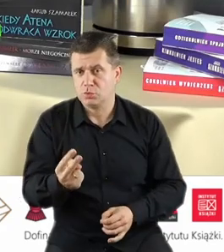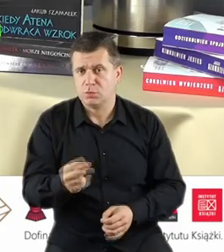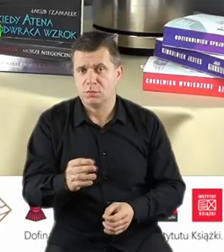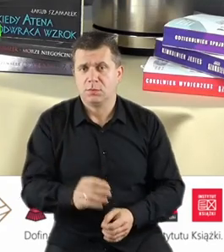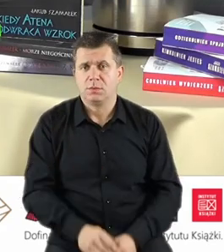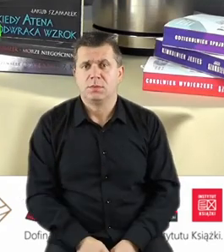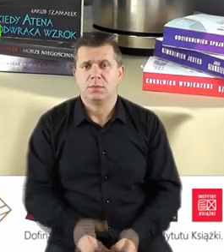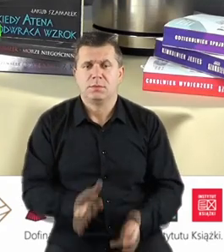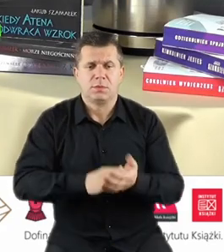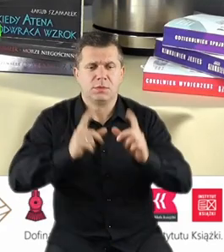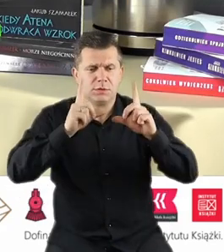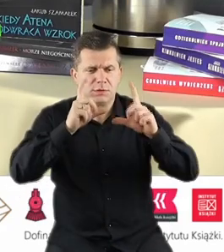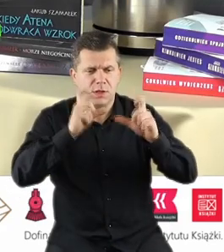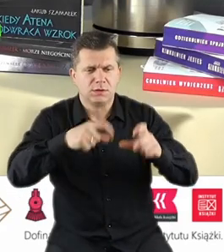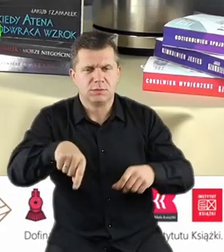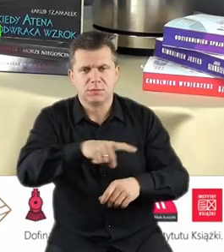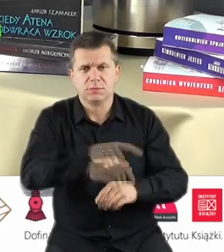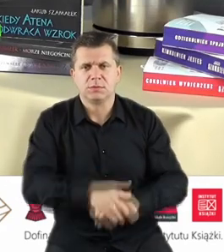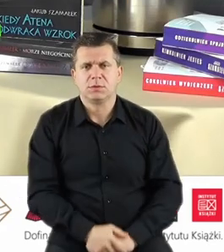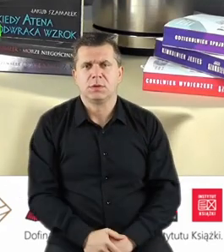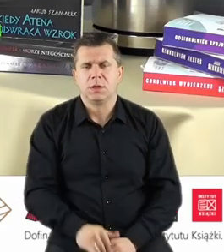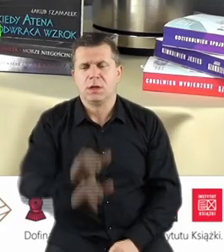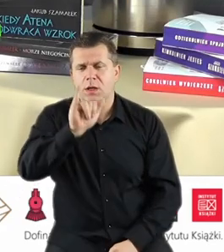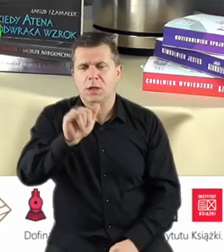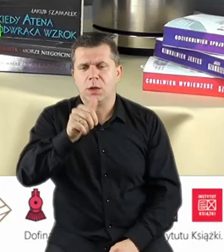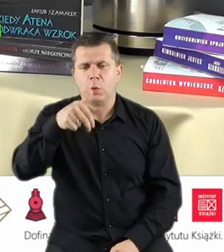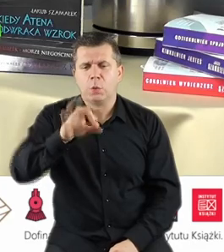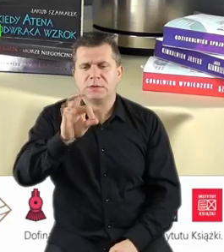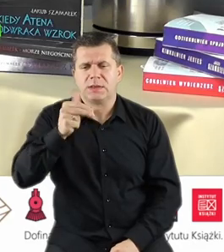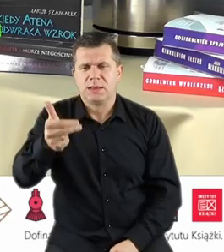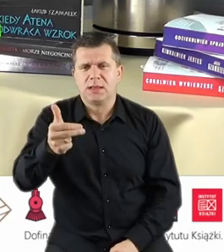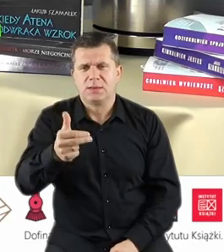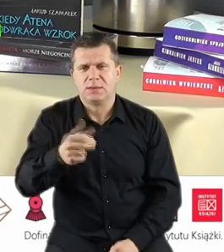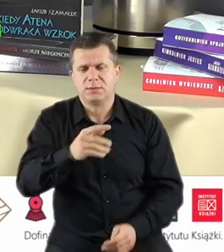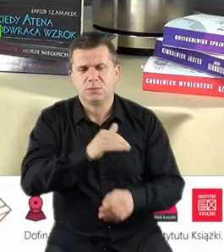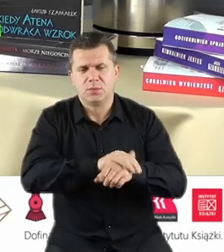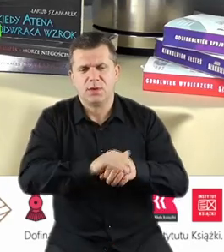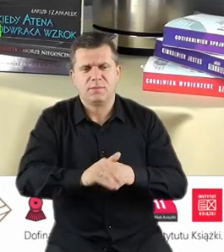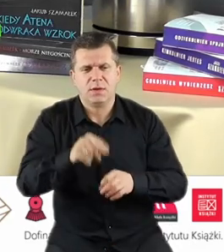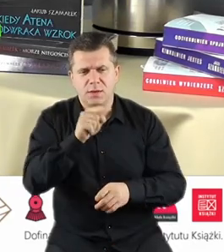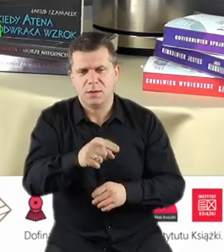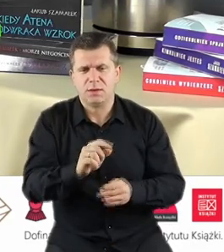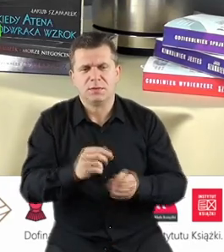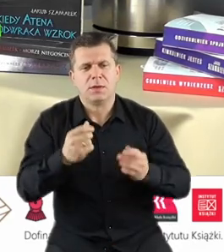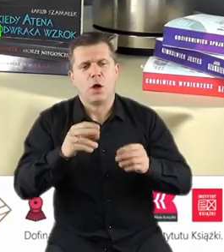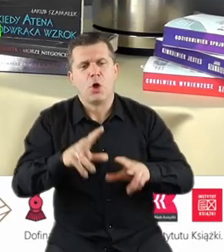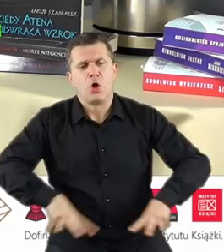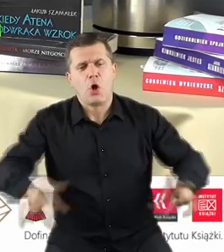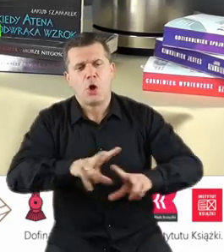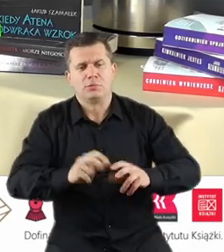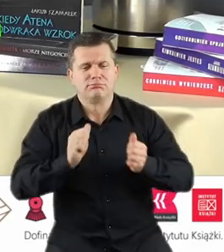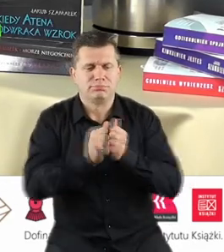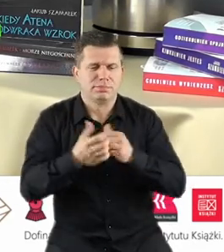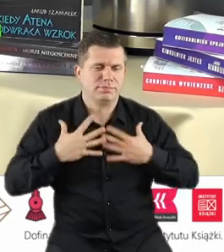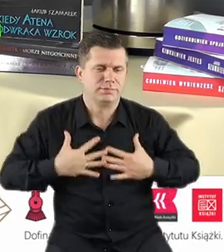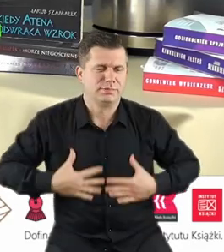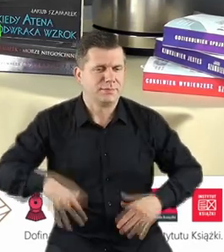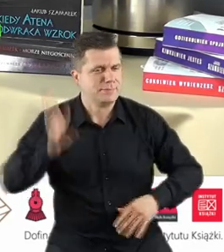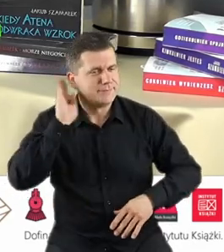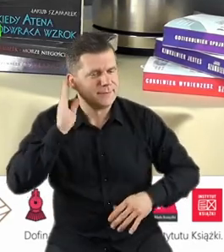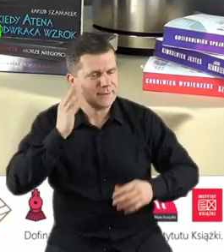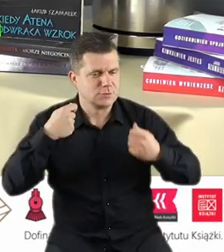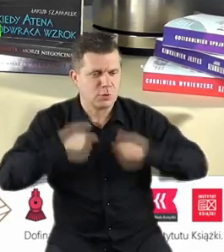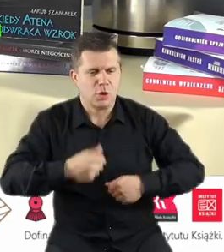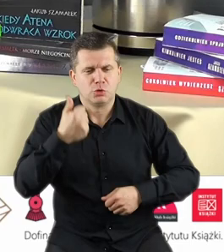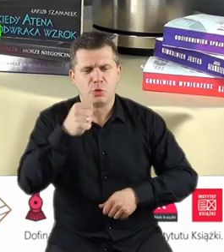na zdjęcia Justina Trudeau w strojach halloweenowych ze swoją rodziną, gdzie są przebrani w jakieś słodkie, nie wiem, elfy czy miśki, No to przecież 100